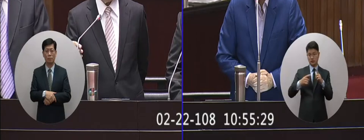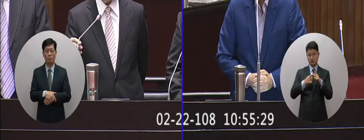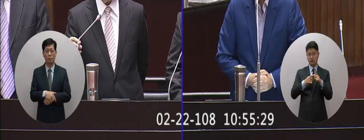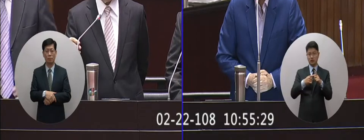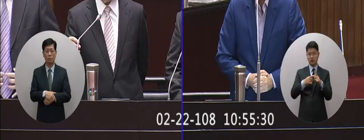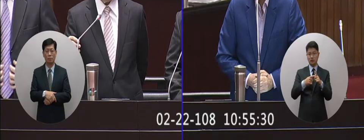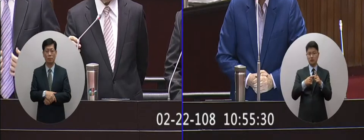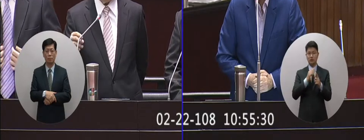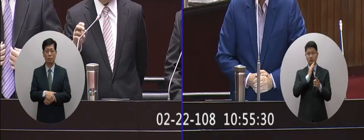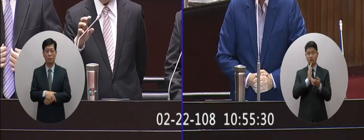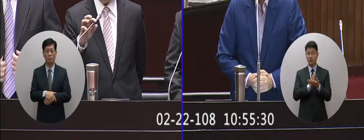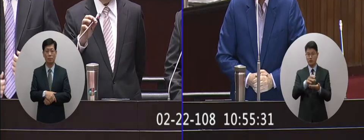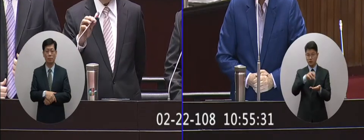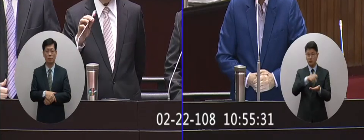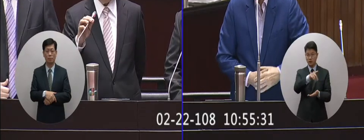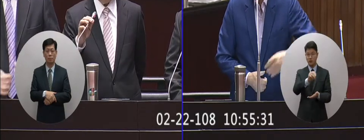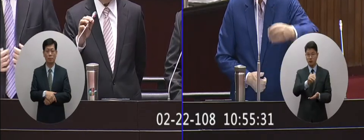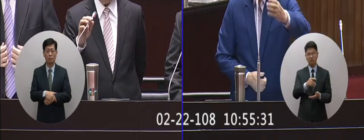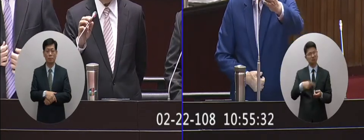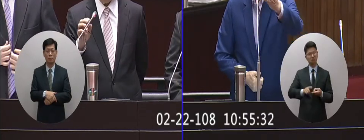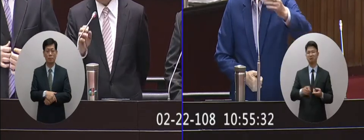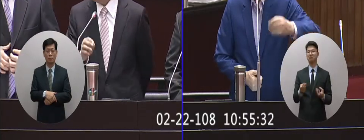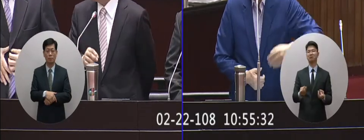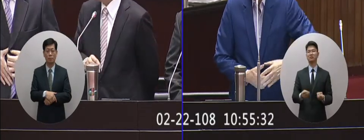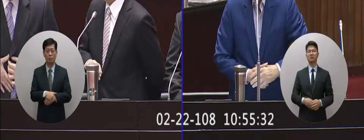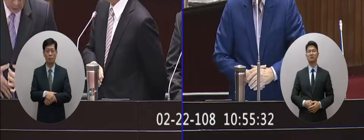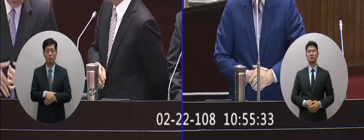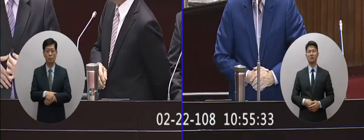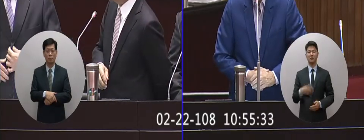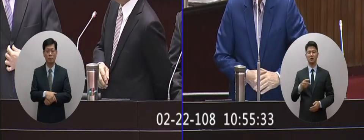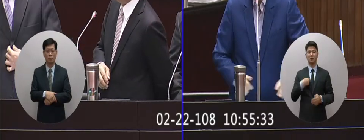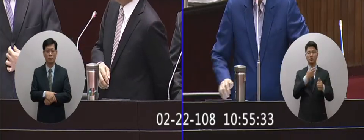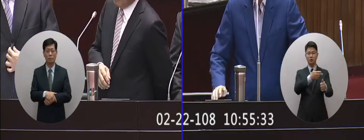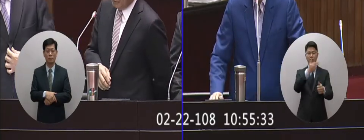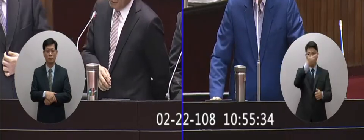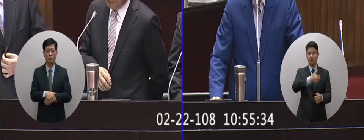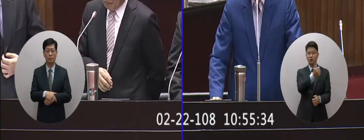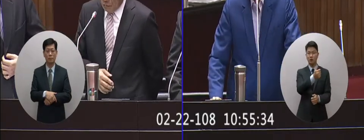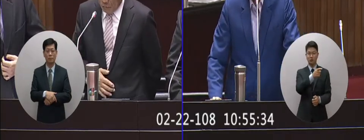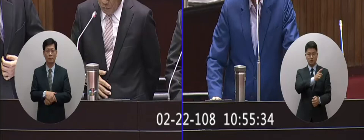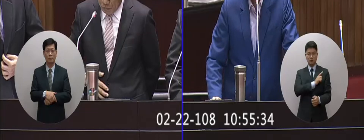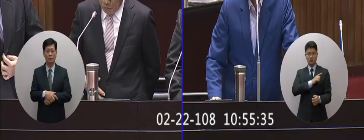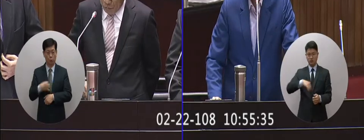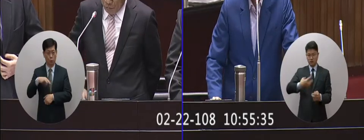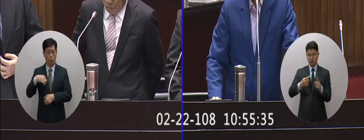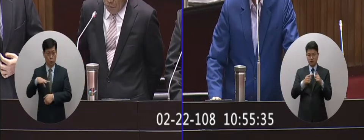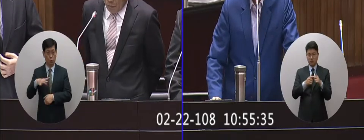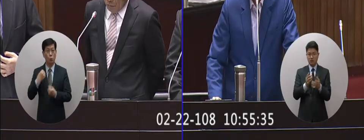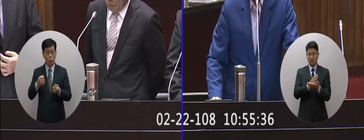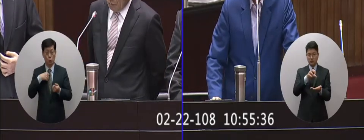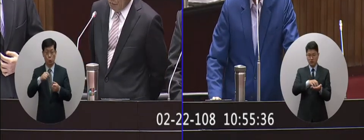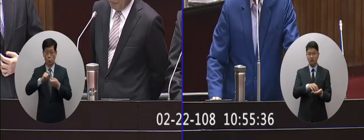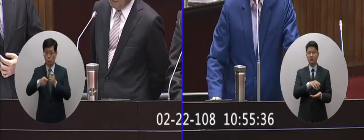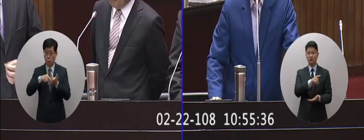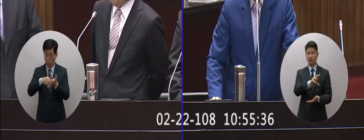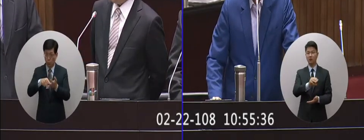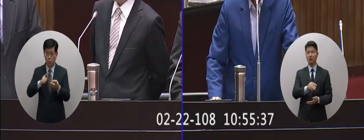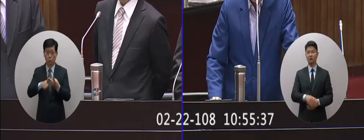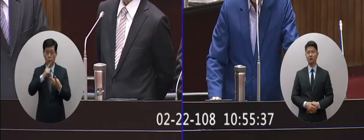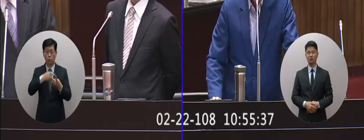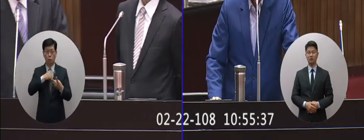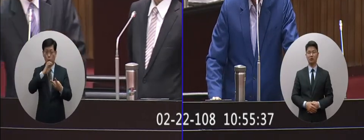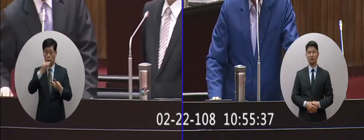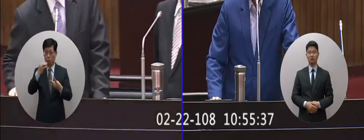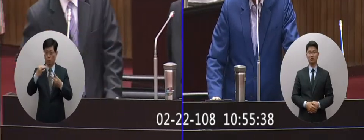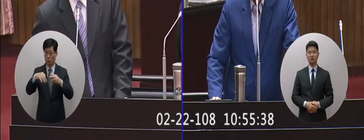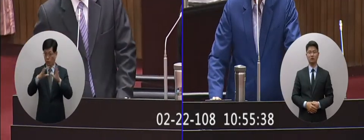这个 应该没有了。就这样，郭永兄，请教一下你有没有自然人凭证？ 有，我在报税跟那个财产申